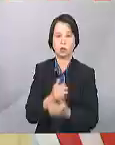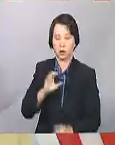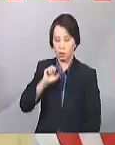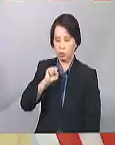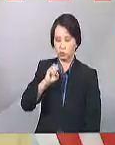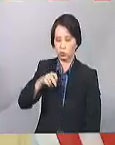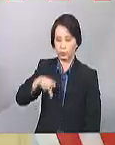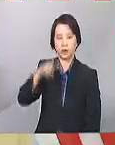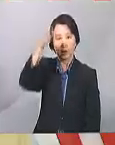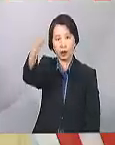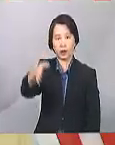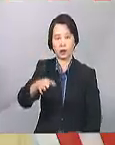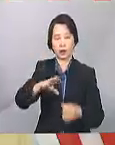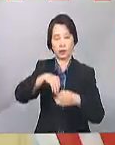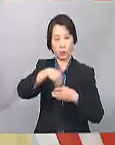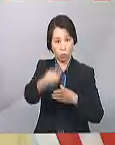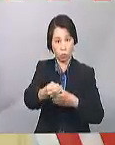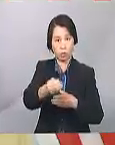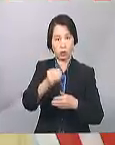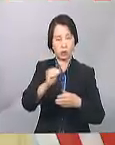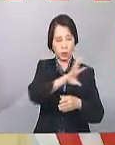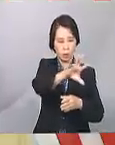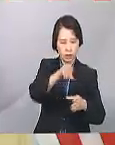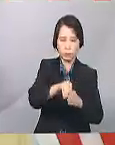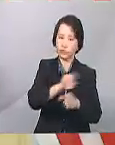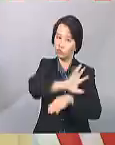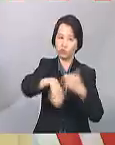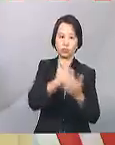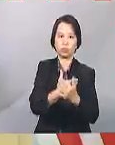SOP yang akan dikeluarkan menyeluruh yang meliputi semua